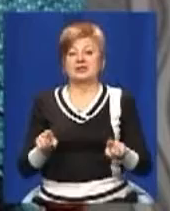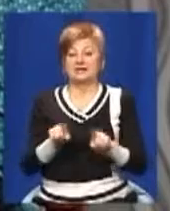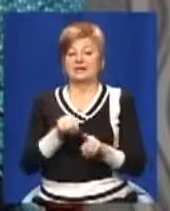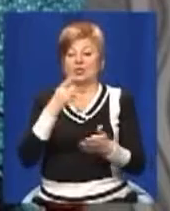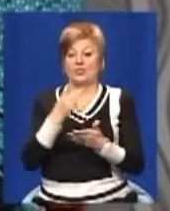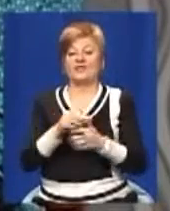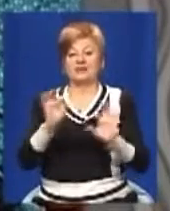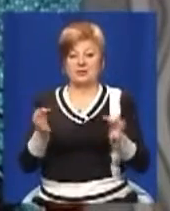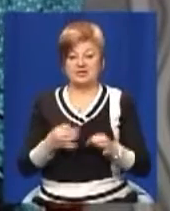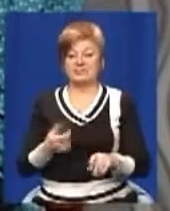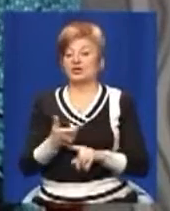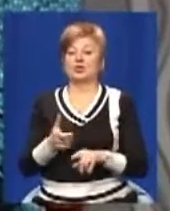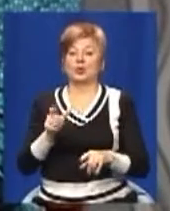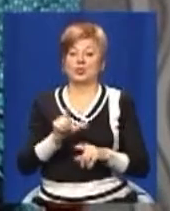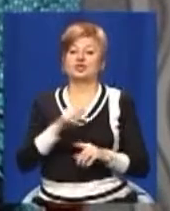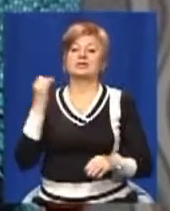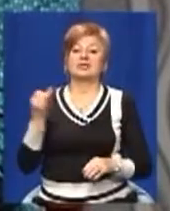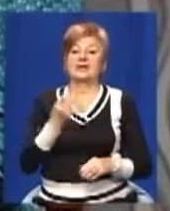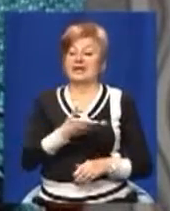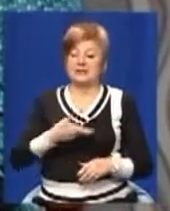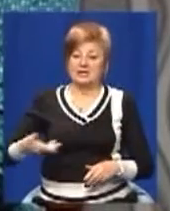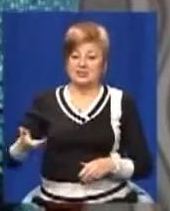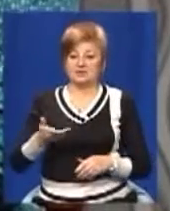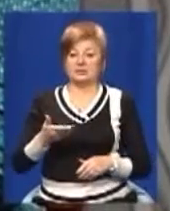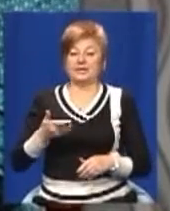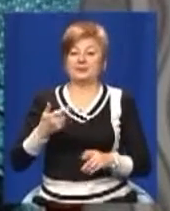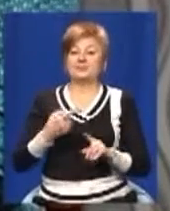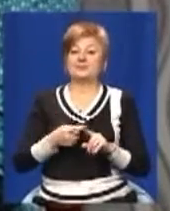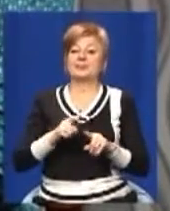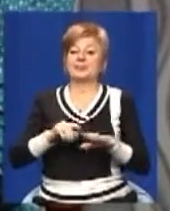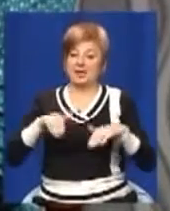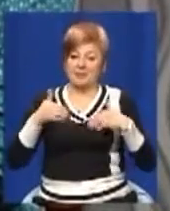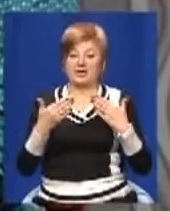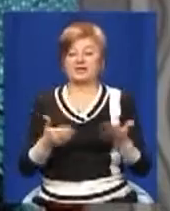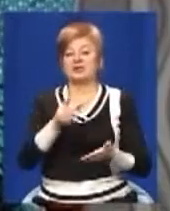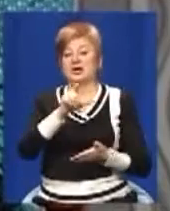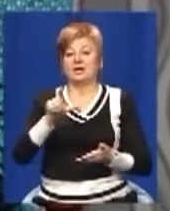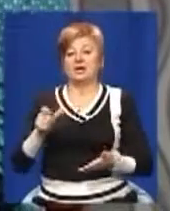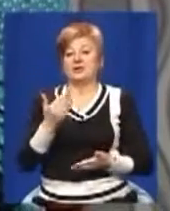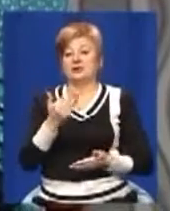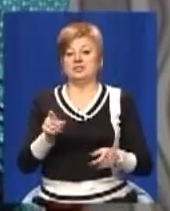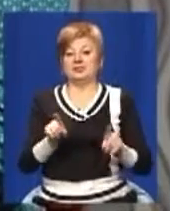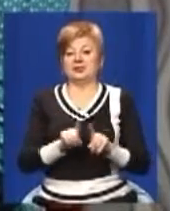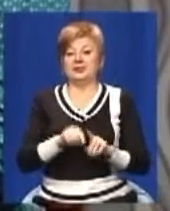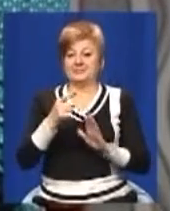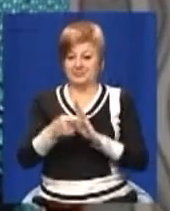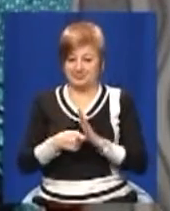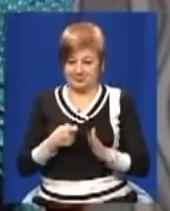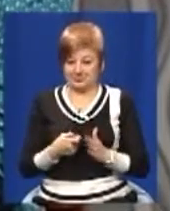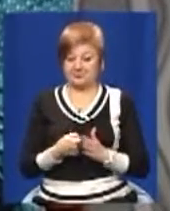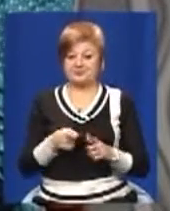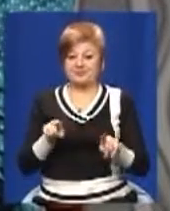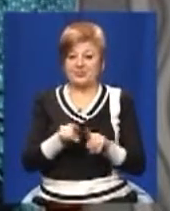вид мистецтва, він дуже такий цікавий для нас. А тепер пропоную нашим телеглядачам і тобі, власне, Анечко, дізнатися про